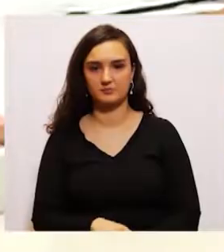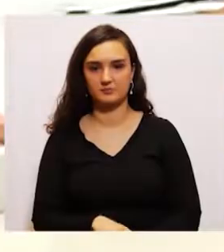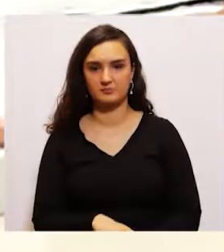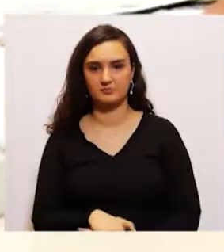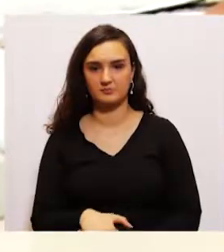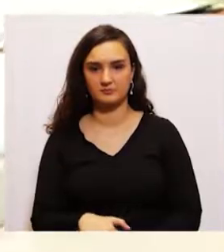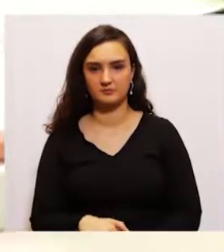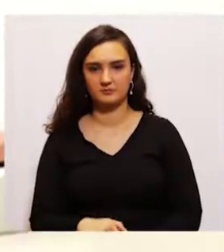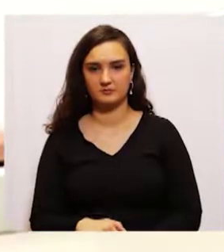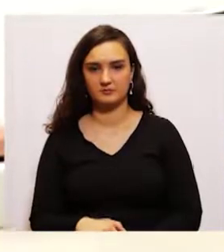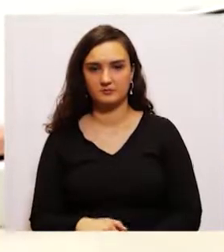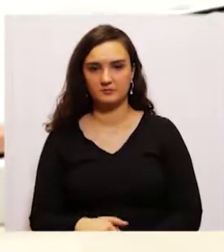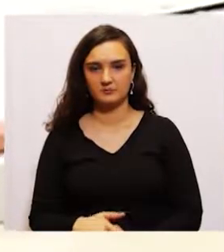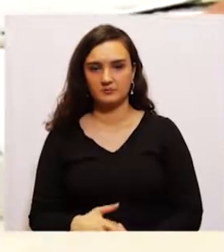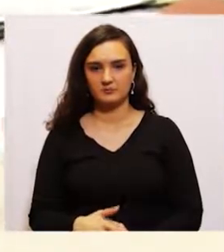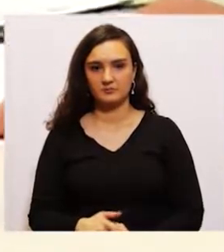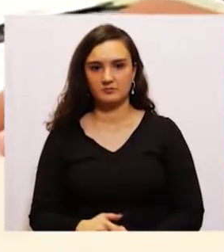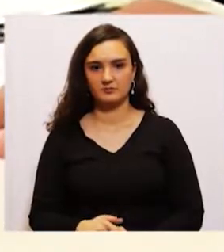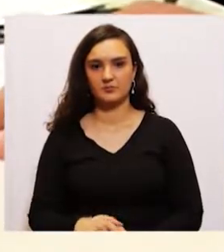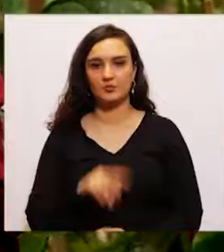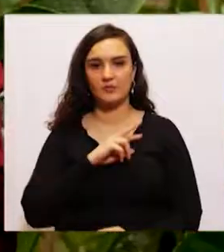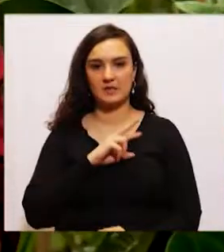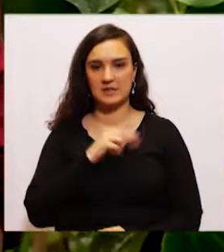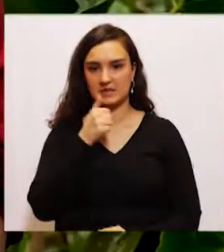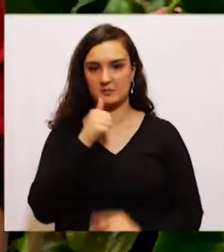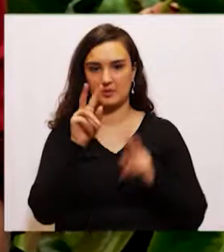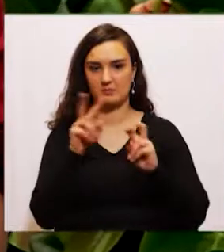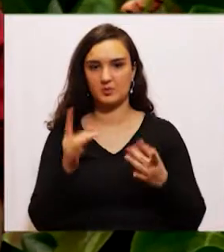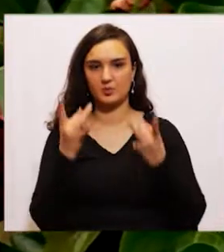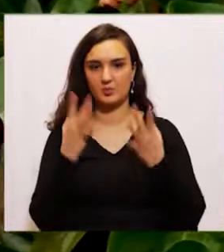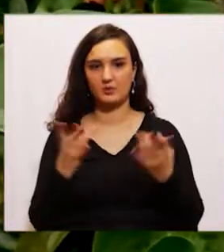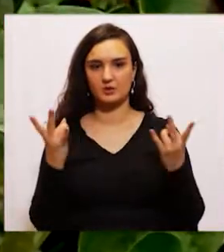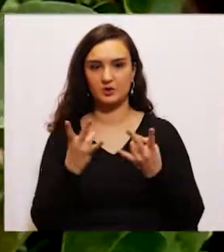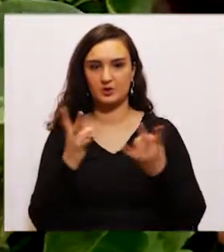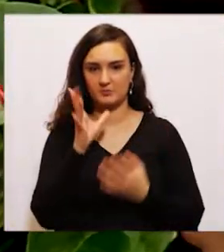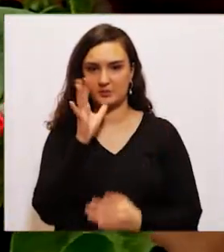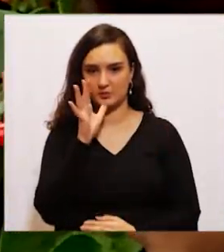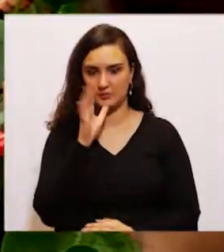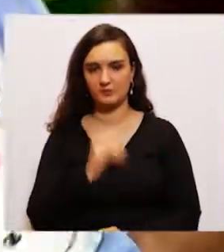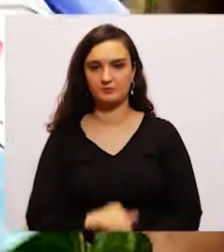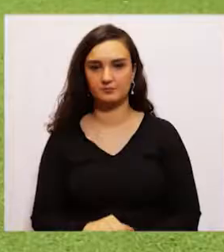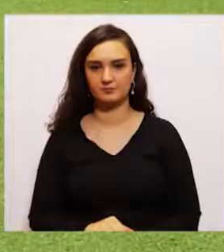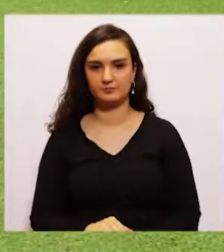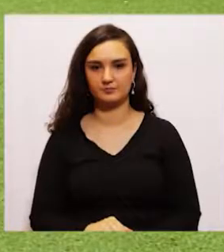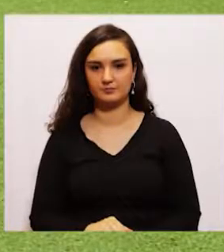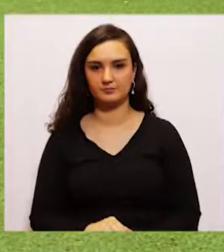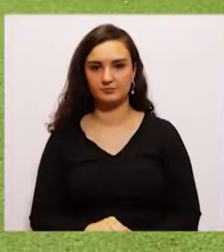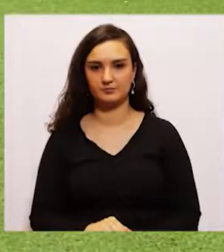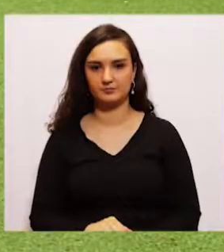გაჩვენებთ ანასტასიას ნახაც რომელსაც უყვარს ექსპერიმენტი უბრალოდ ექსპერიმენტს ჭირდება დრო